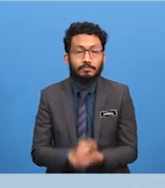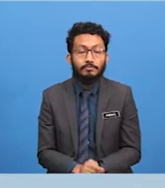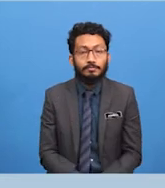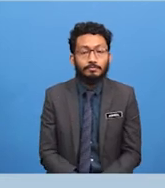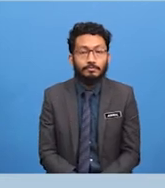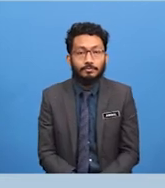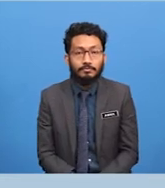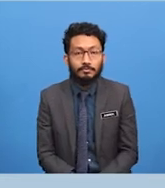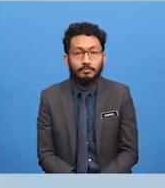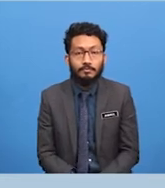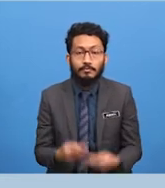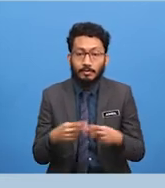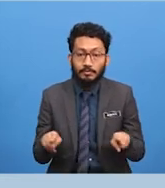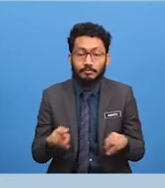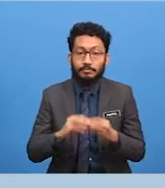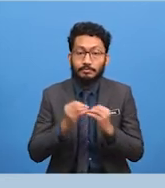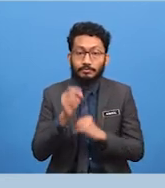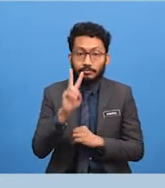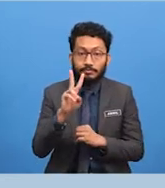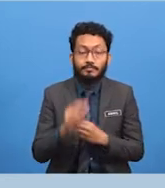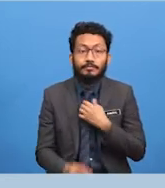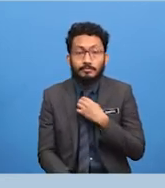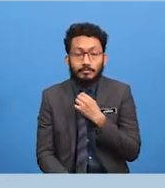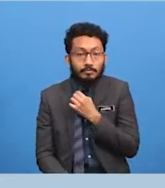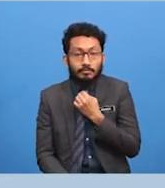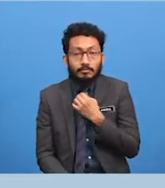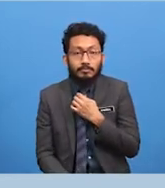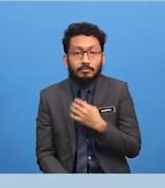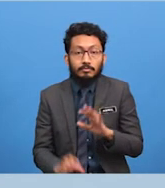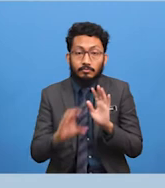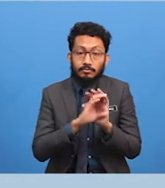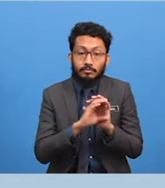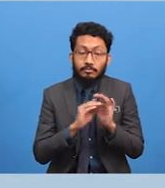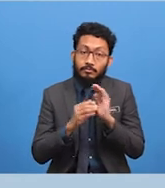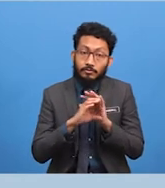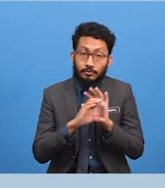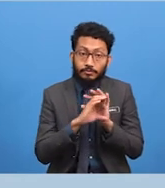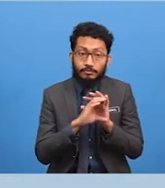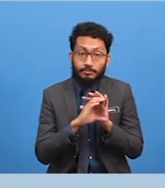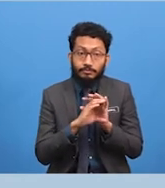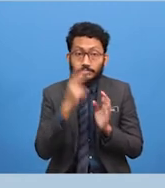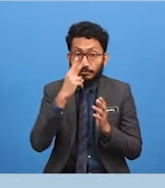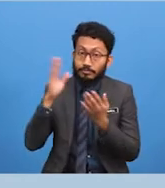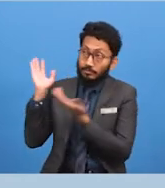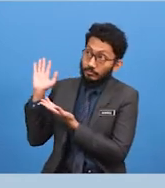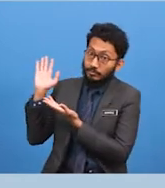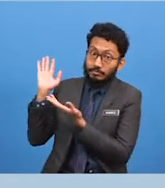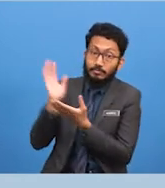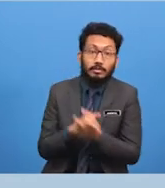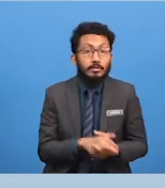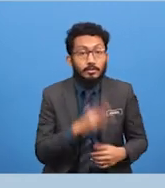perniagaannya. Huraian yang kedua. Contoh pula, pengurus